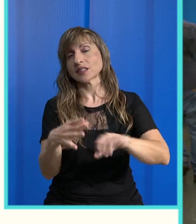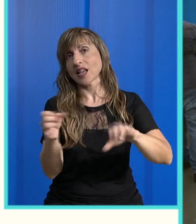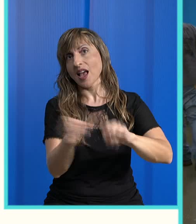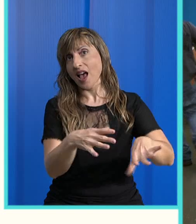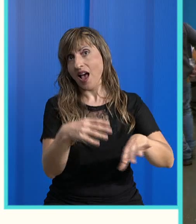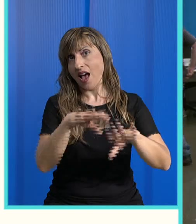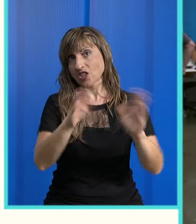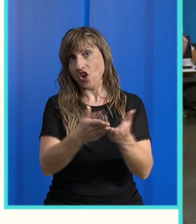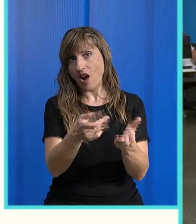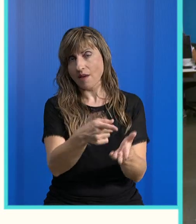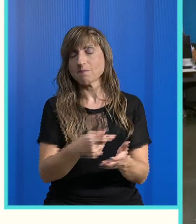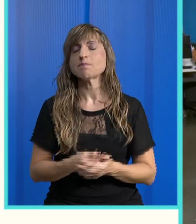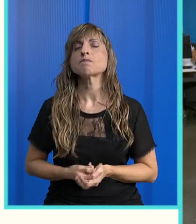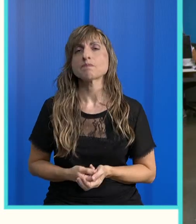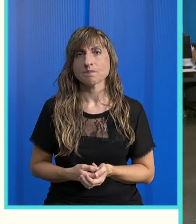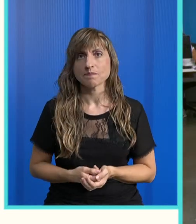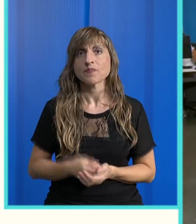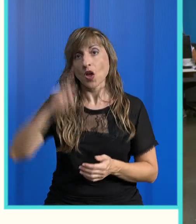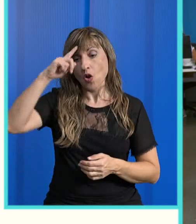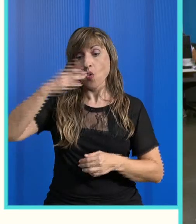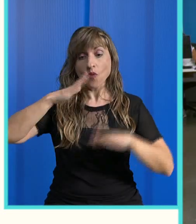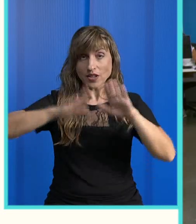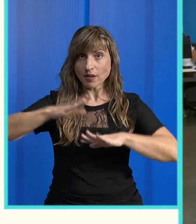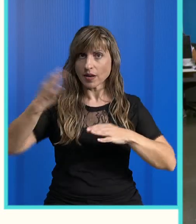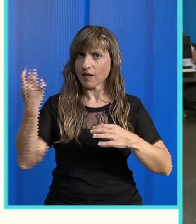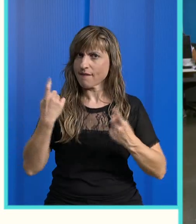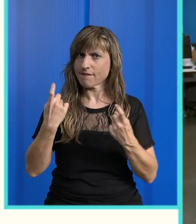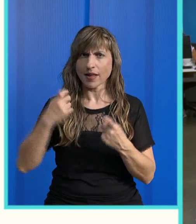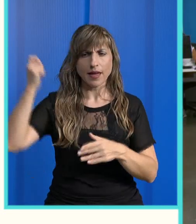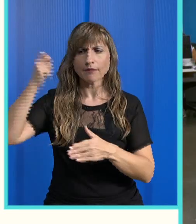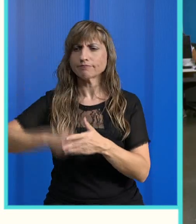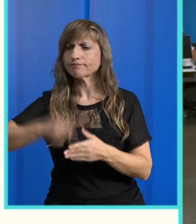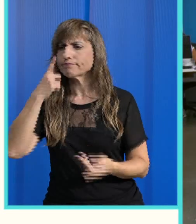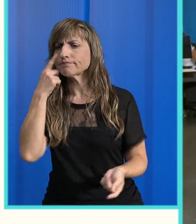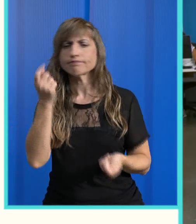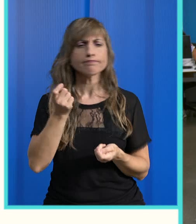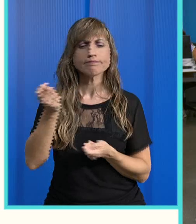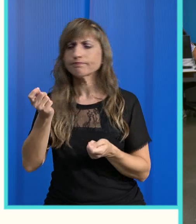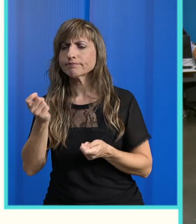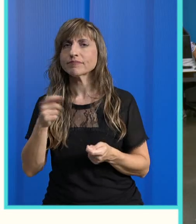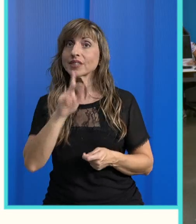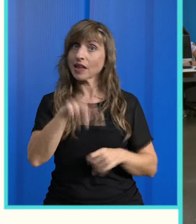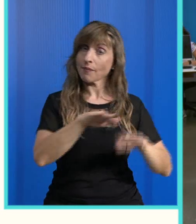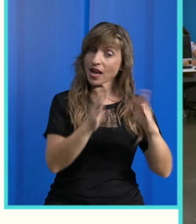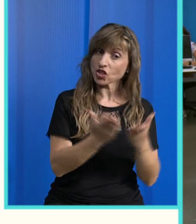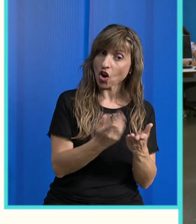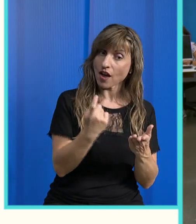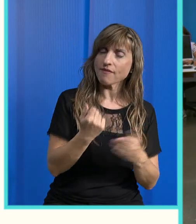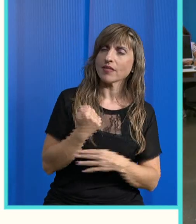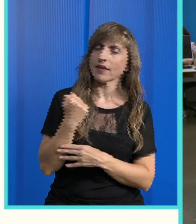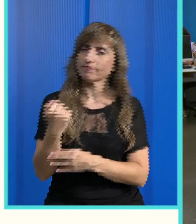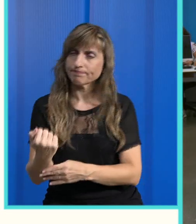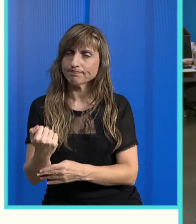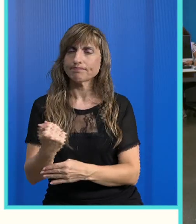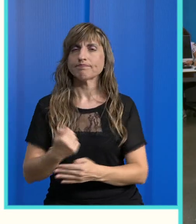l'entitat veïnal reclama que la guàrdia urbana hi actui i també considera necessari que les escoles s'impliquin en la pacificació del